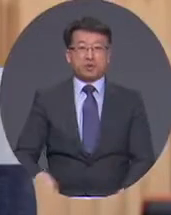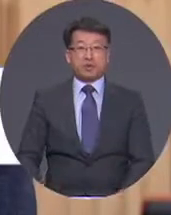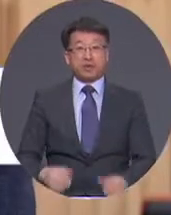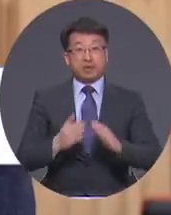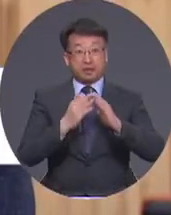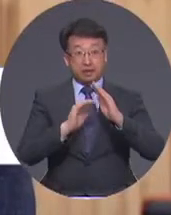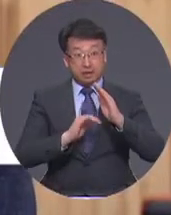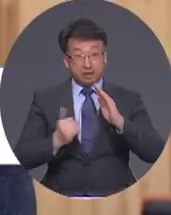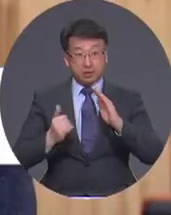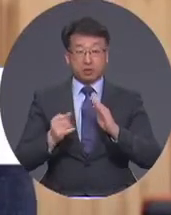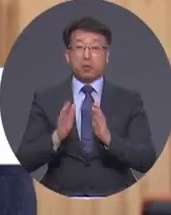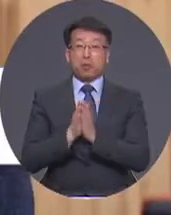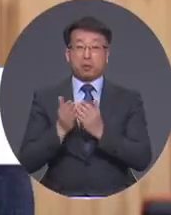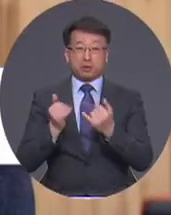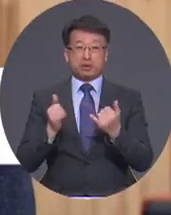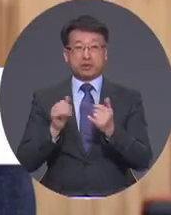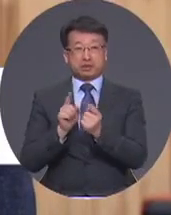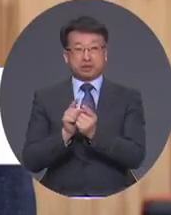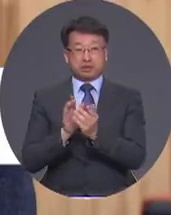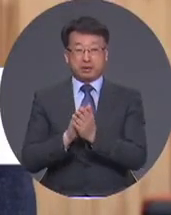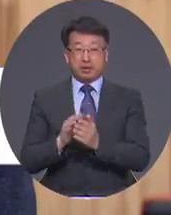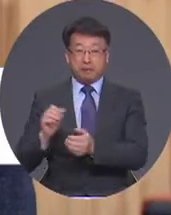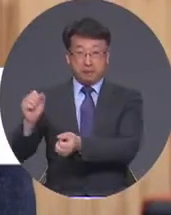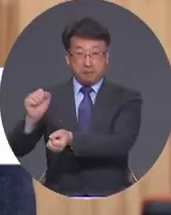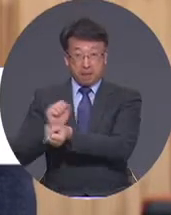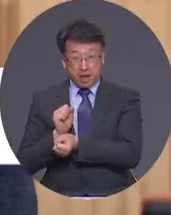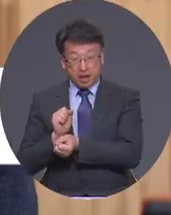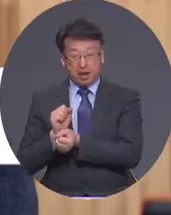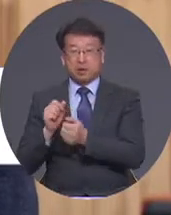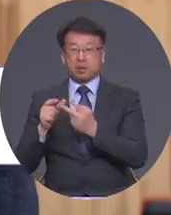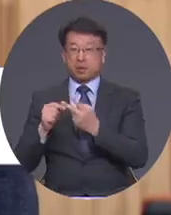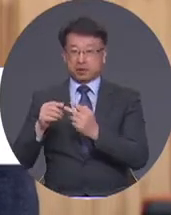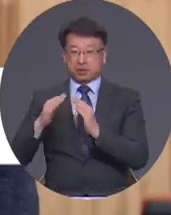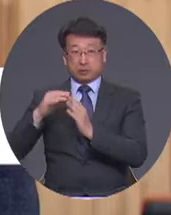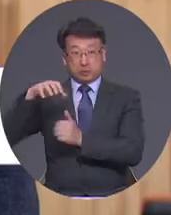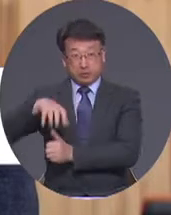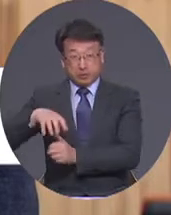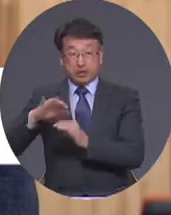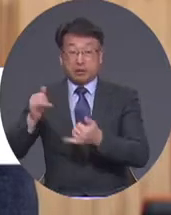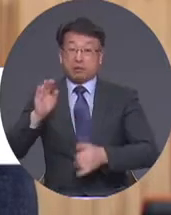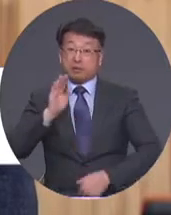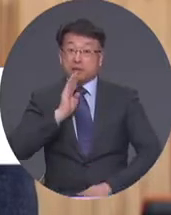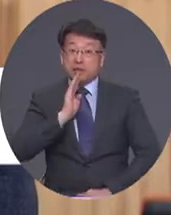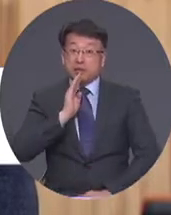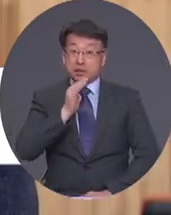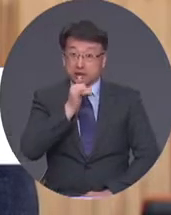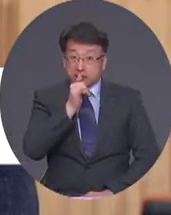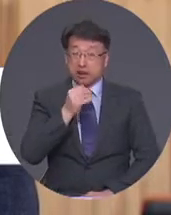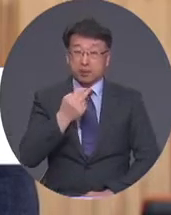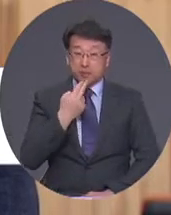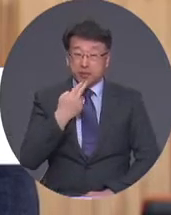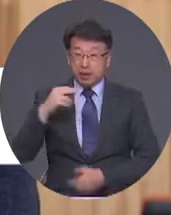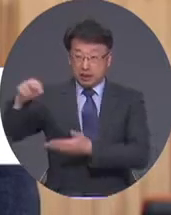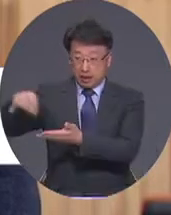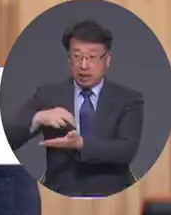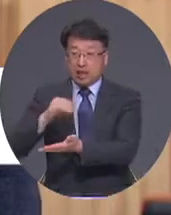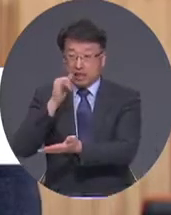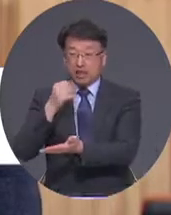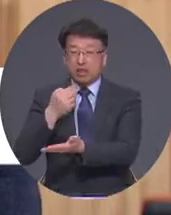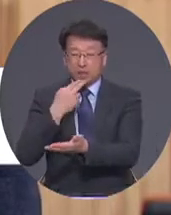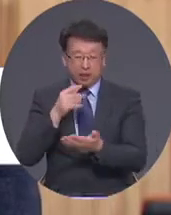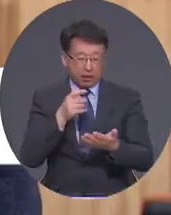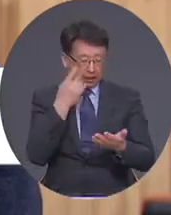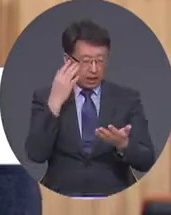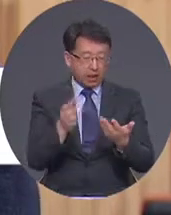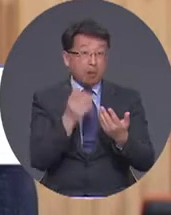가족이나 본인이 확진 또는 자가격리 대상자가 되는지 통보를 받은 사실을 입력하게 돼